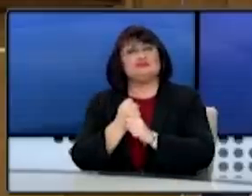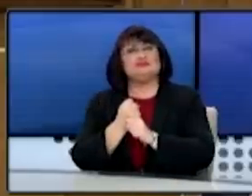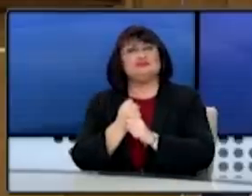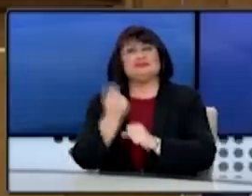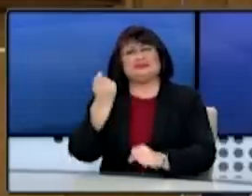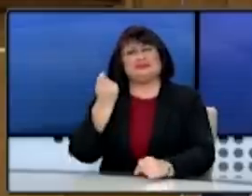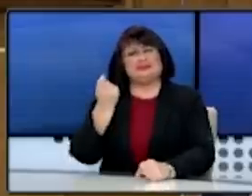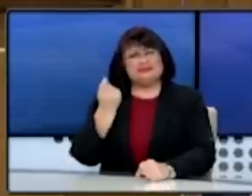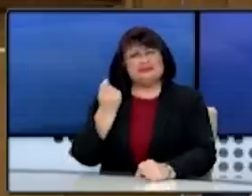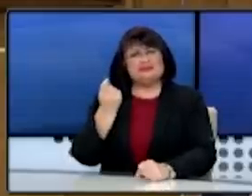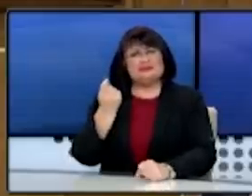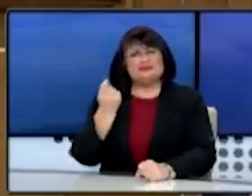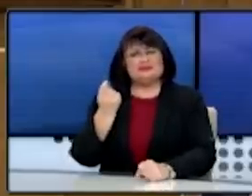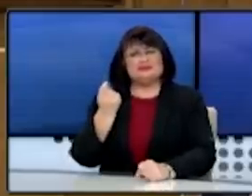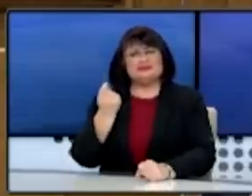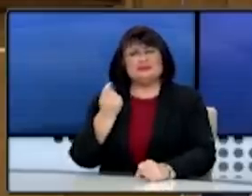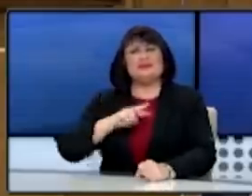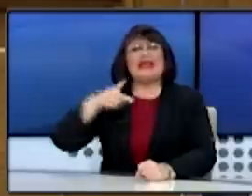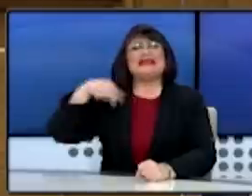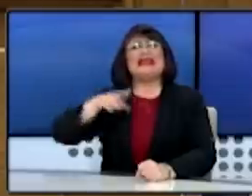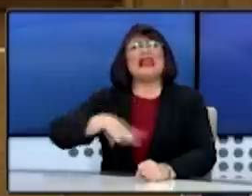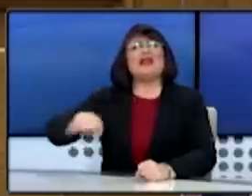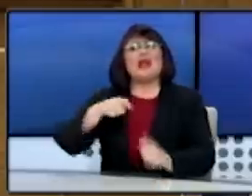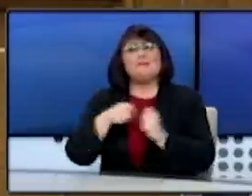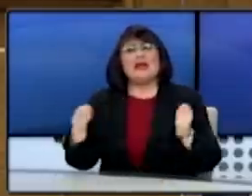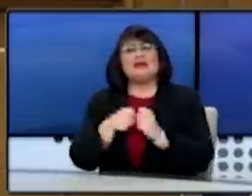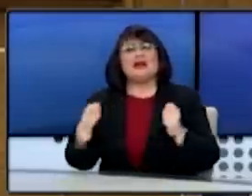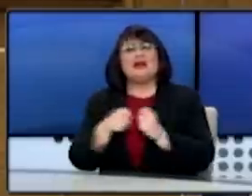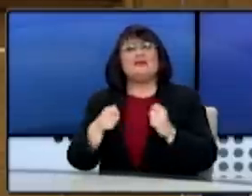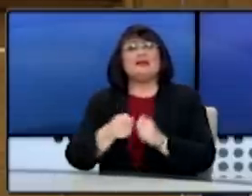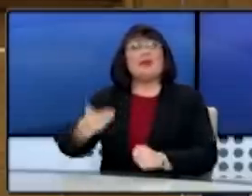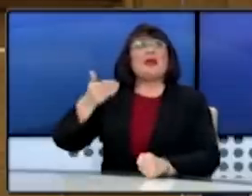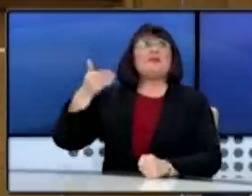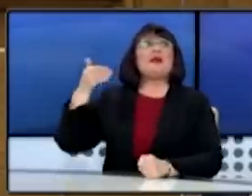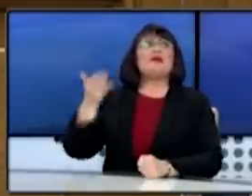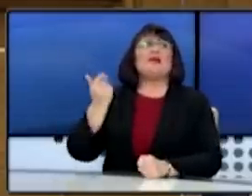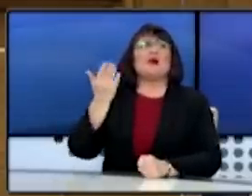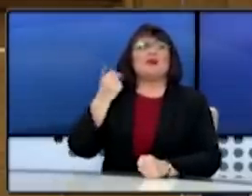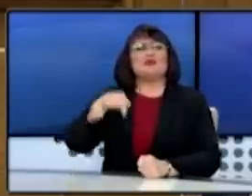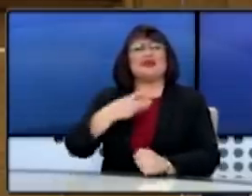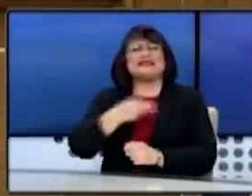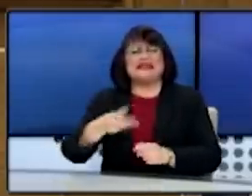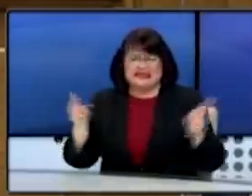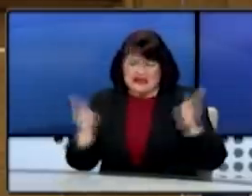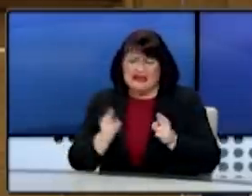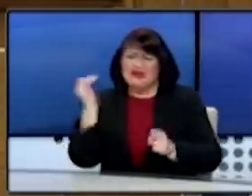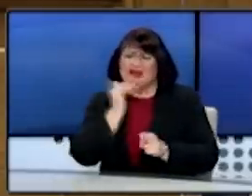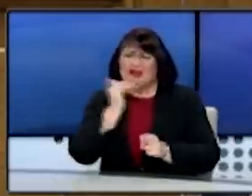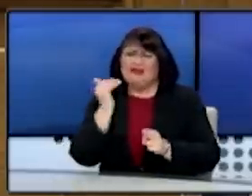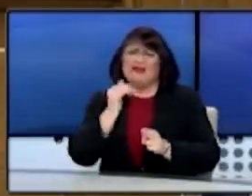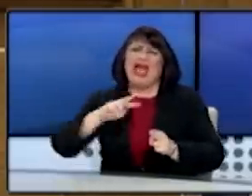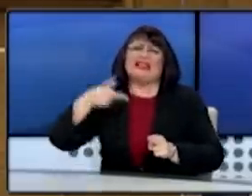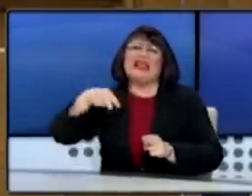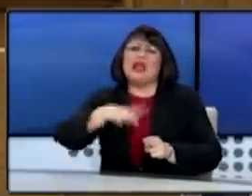λίγα χρόνια να πάρει τόσα αντιλαϊκά μέτρα όσα δεν κατάφεραν όλες μαζί οι προηγούμενες κυβερνήσεις. Και την ίδια ώρα,